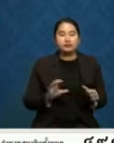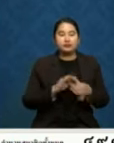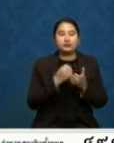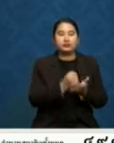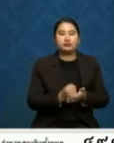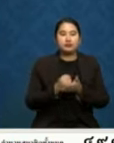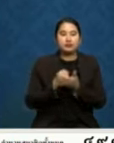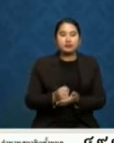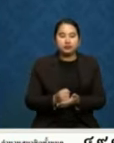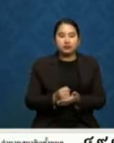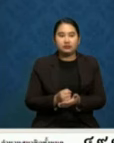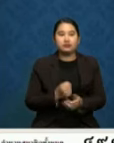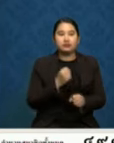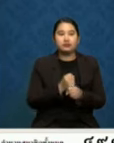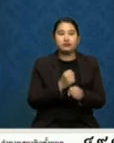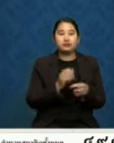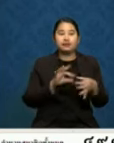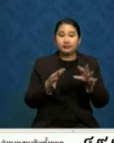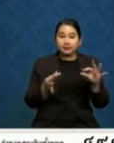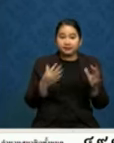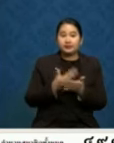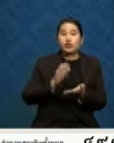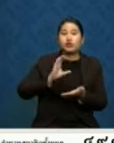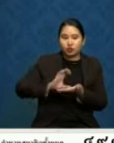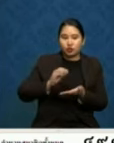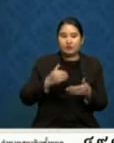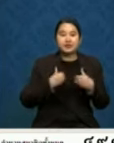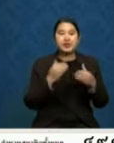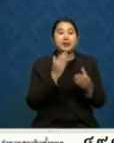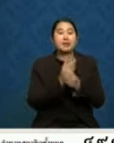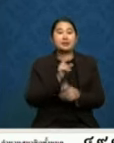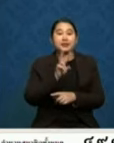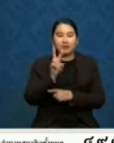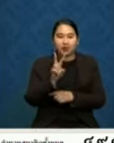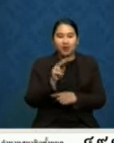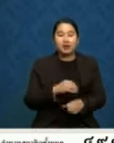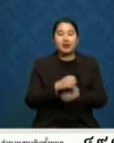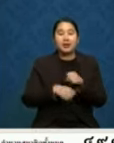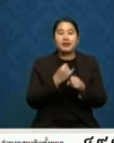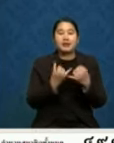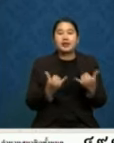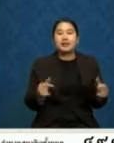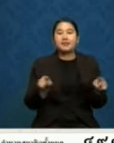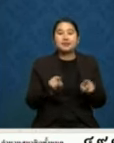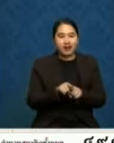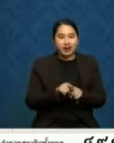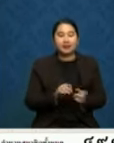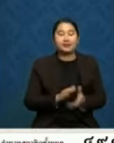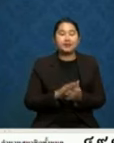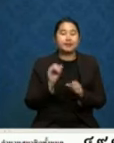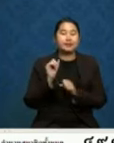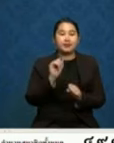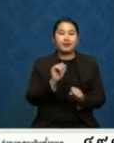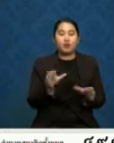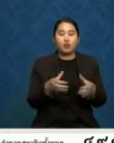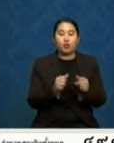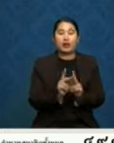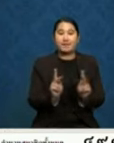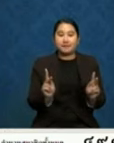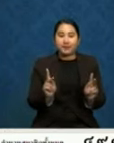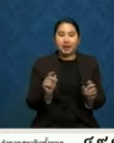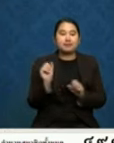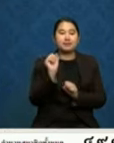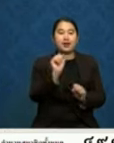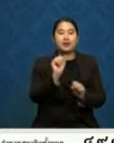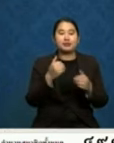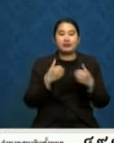เหลือในการดำเนินคดีจากกองทุนยุติธรรมฉบับที่2นะครับปีนี้เช่นเดียวกันครับมีการออกคำสั่งคณะกรรมการกองทุนยุติธ